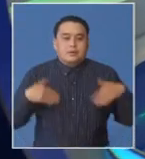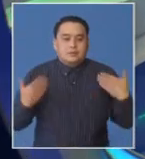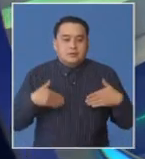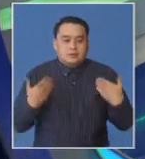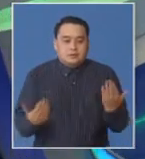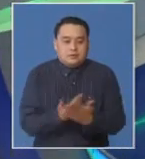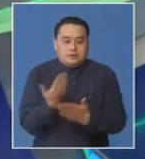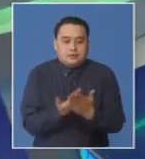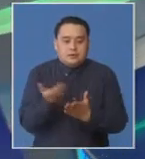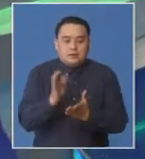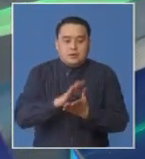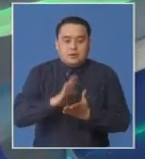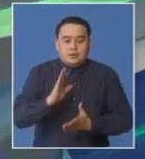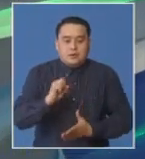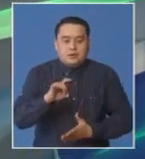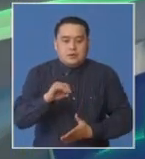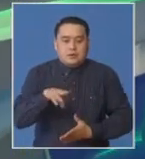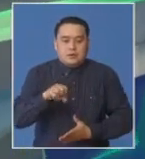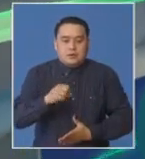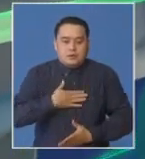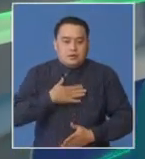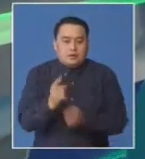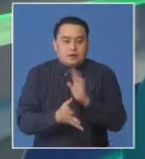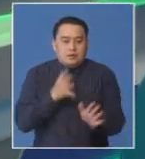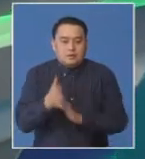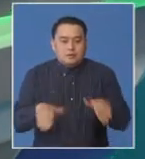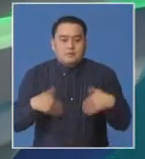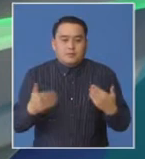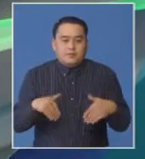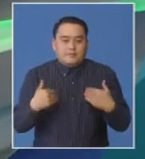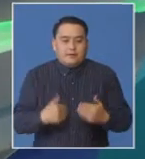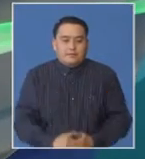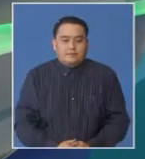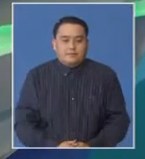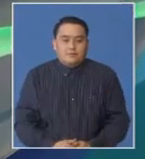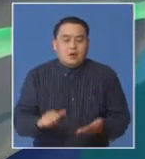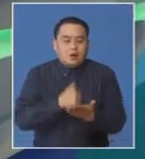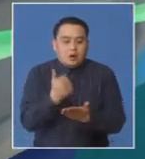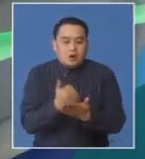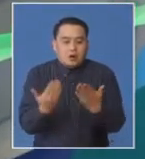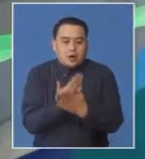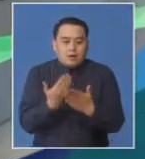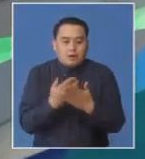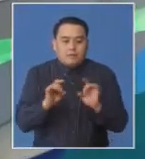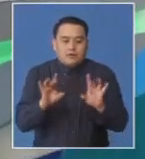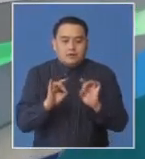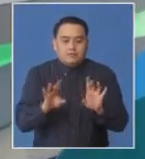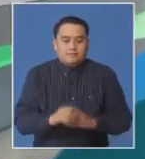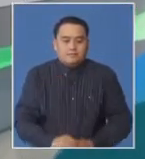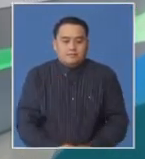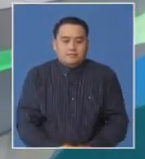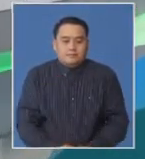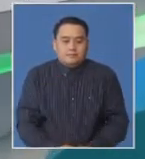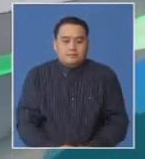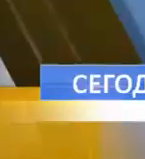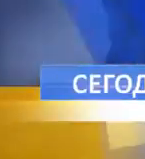Здравствуйте, на телеканале ЖТСУ Новости. С вами Вана Анитова и сурдоперевод Марата Жумабекова. В начале выпуска коротко о самом главном.